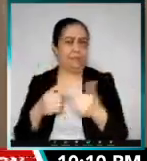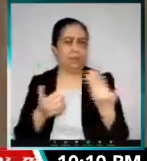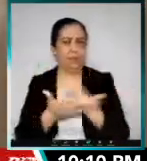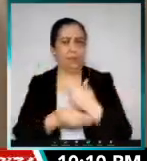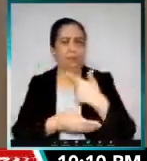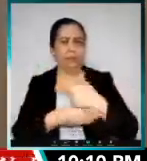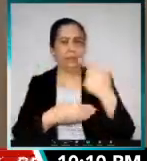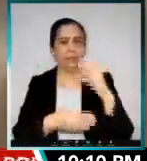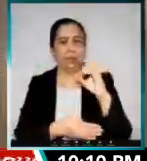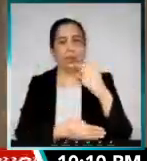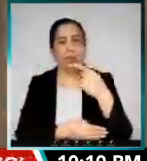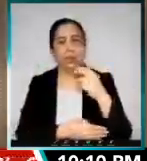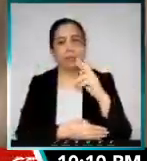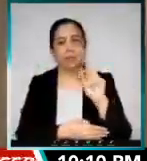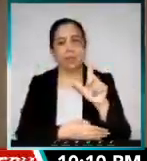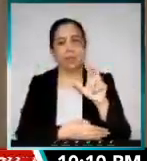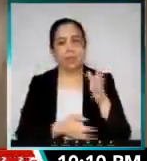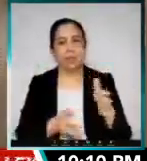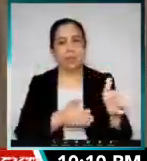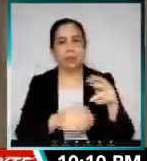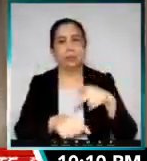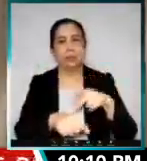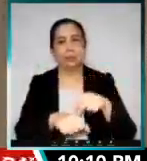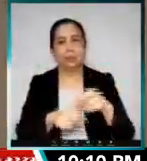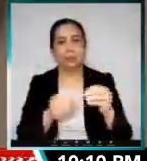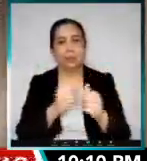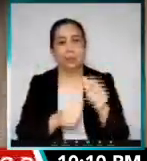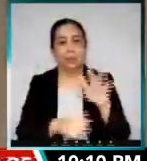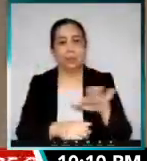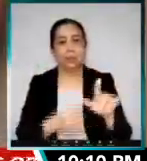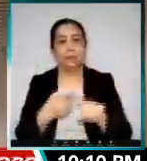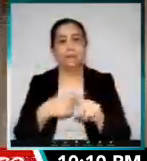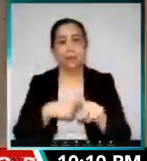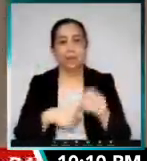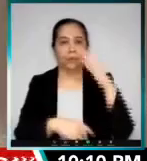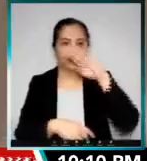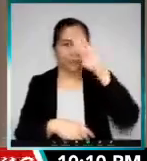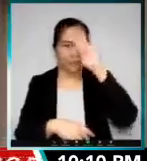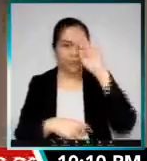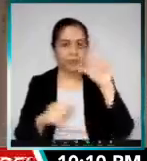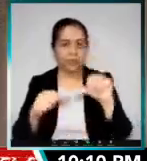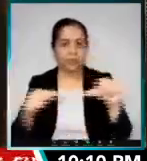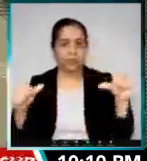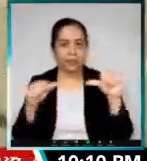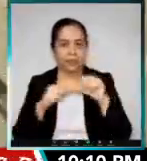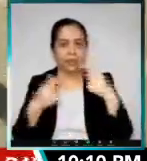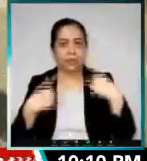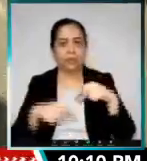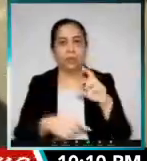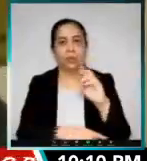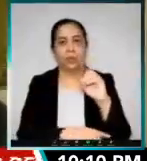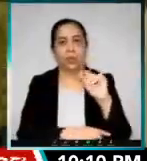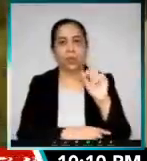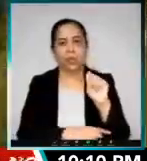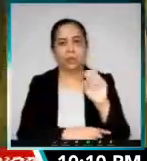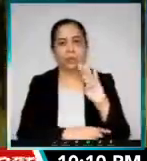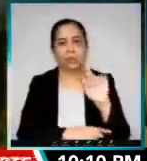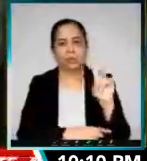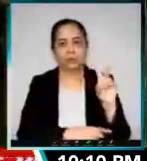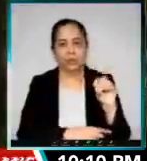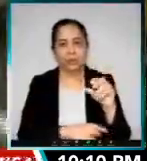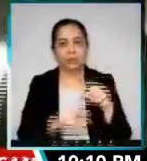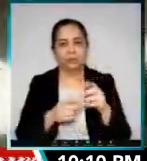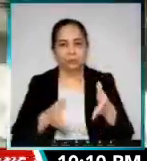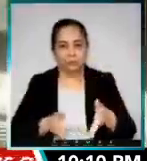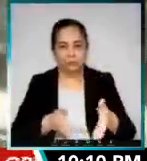Paranaque. Karamihan sa mga sasakyang yan, nanggagaling sa Cavite area at papasok sa Rojas Boulevard sa Maynila. Sa Marcos Highway, hinarang